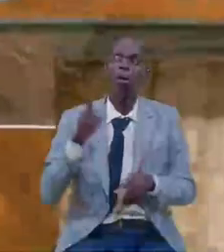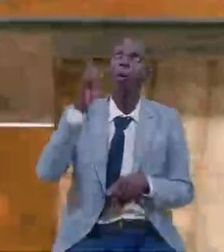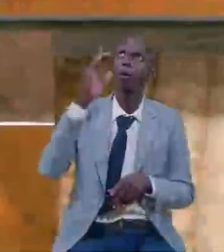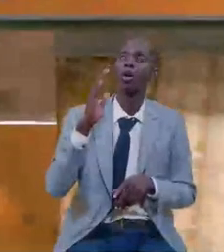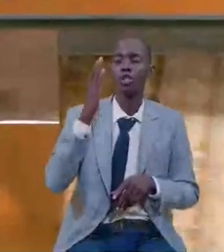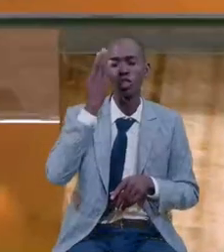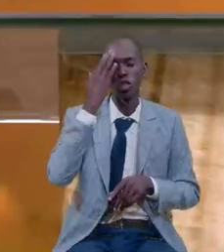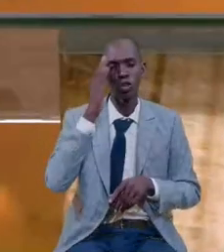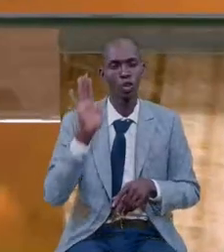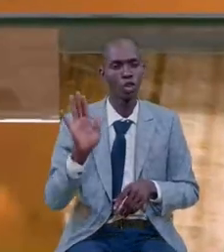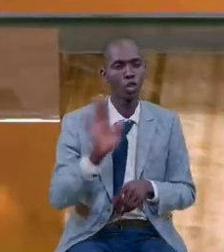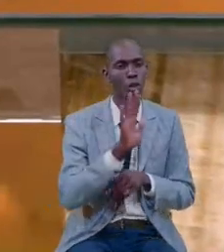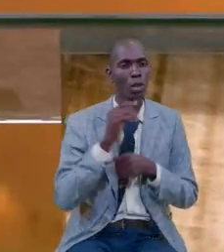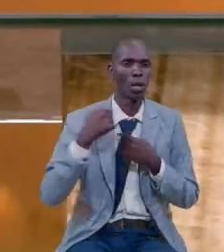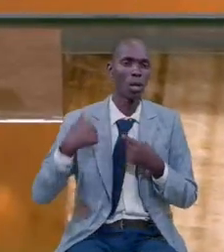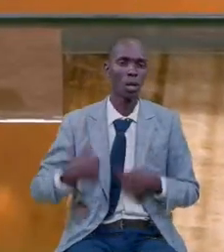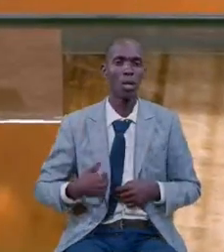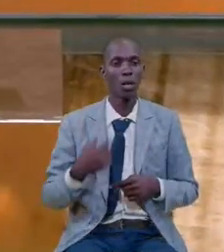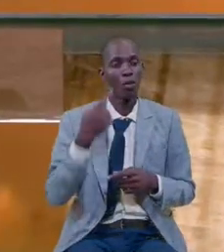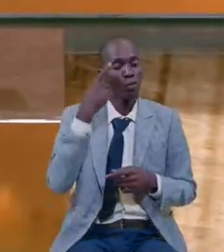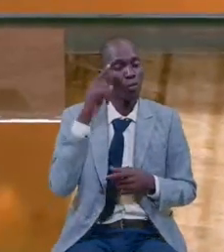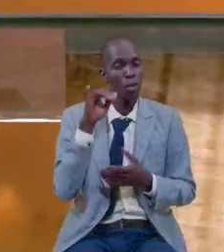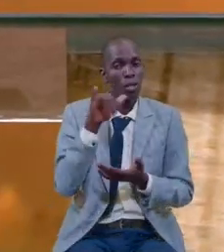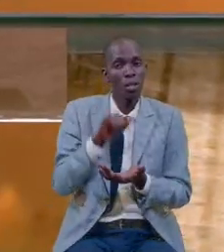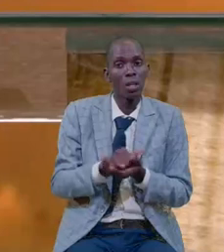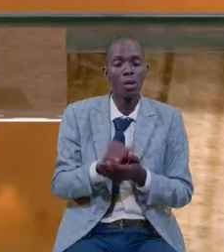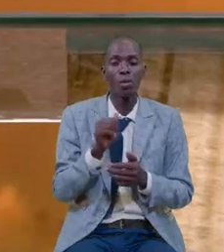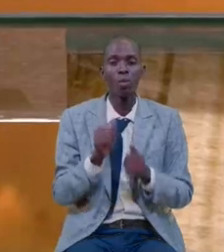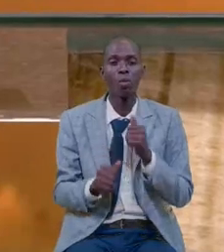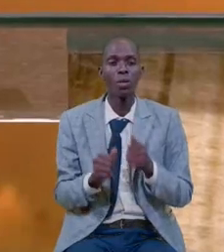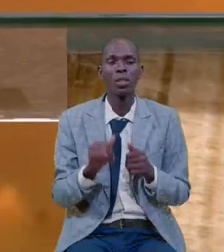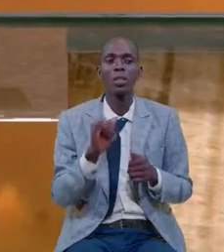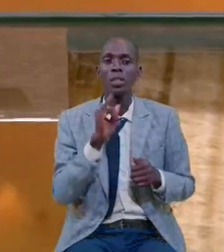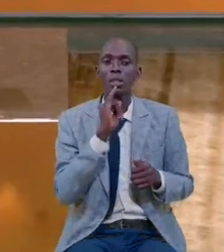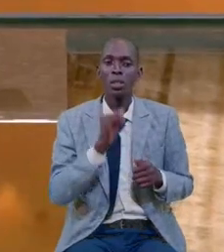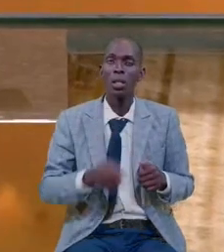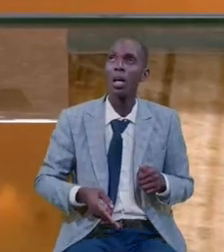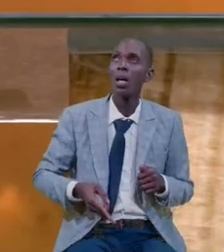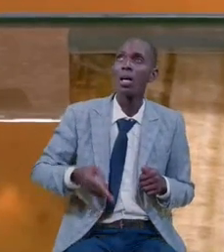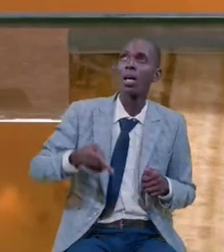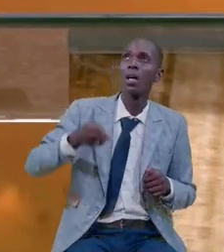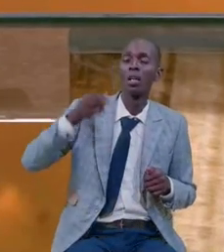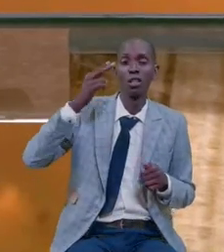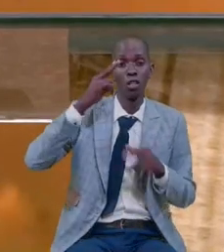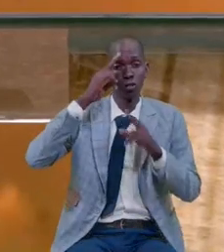cœurs. Car ce qui est élevé parmi les hommes